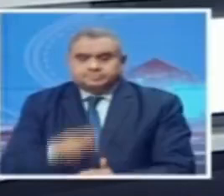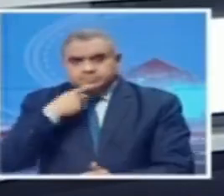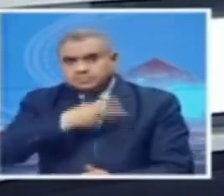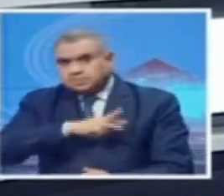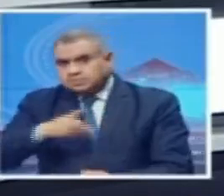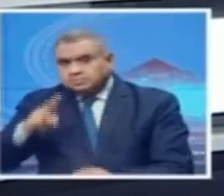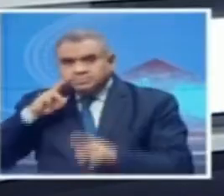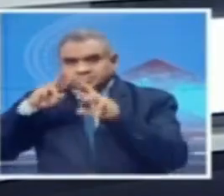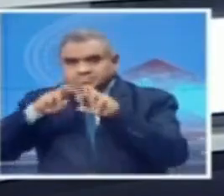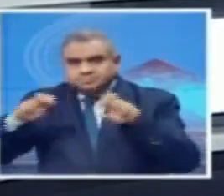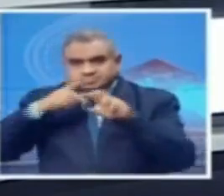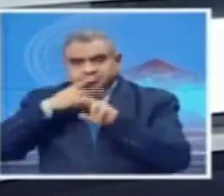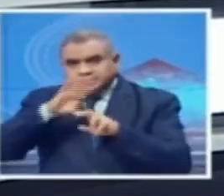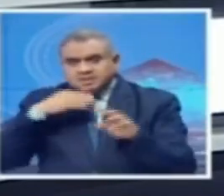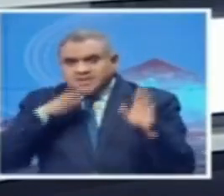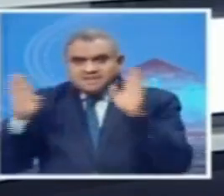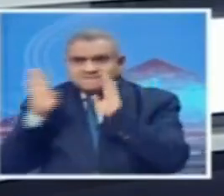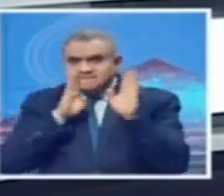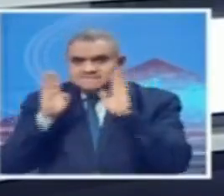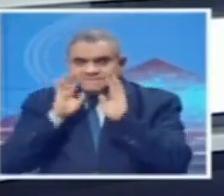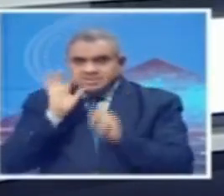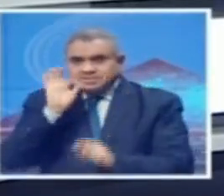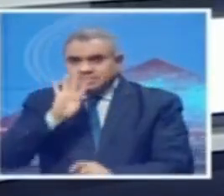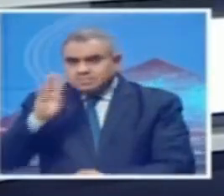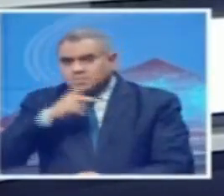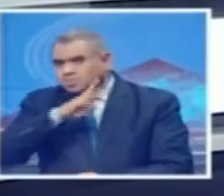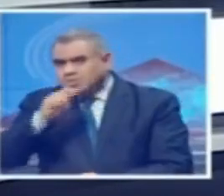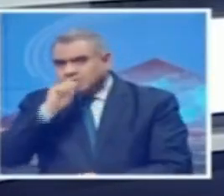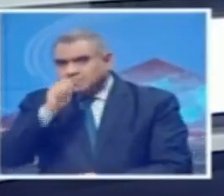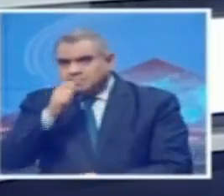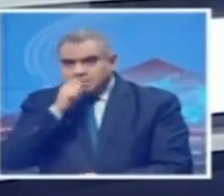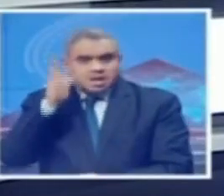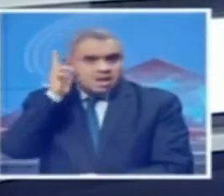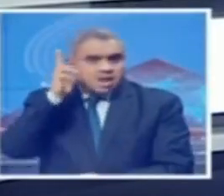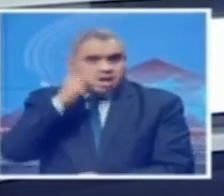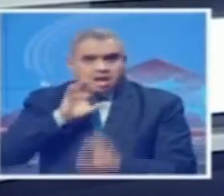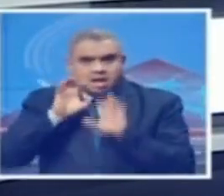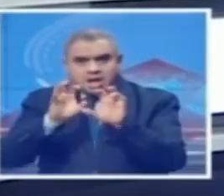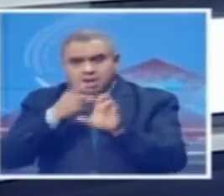ويمكنكم متابعة البث الحي لنشراتنا وبرامجنا والمزيد من الأخبار عبر